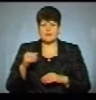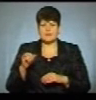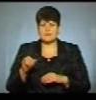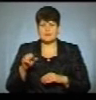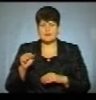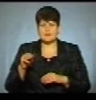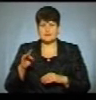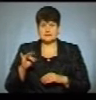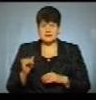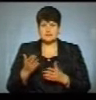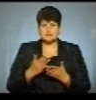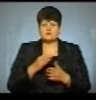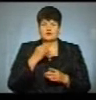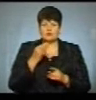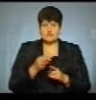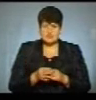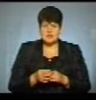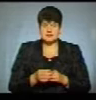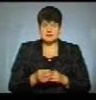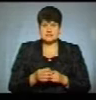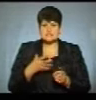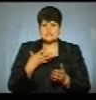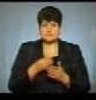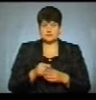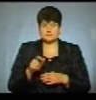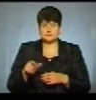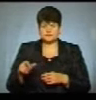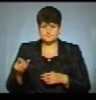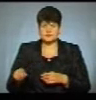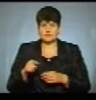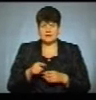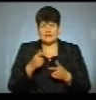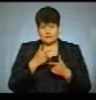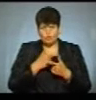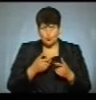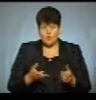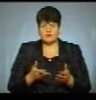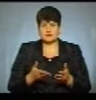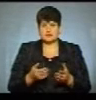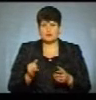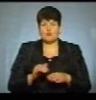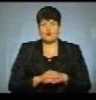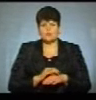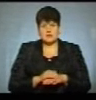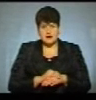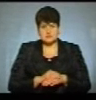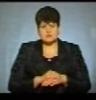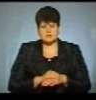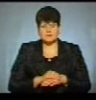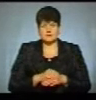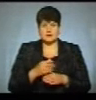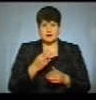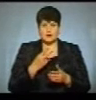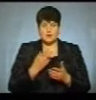які безпосередньо несуть відповідальність за своїх пацієнтів, вони інформовані. І тому, будь ласка, при